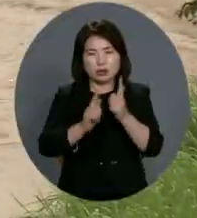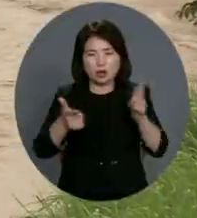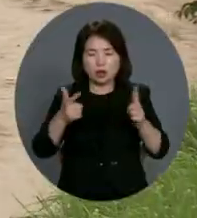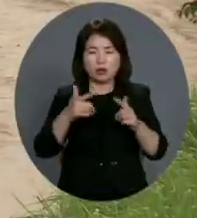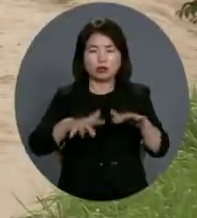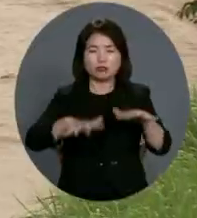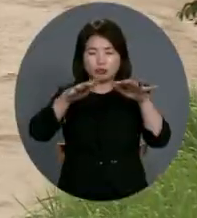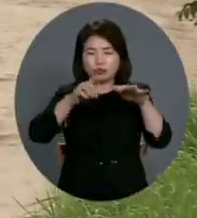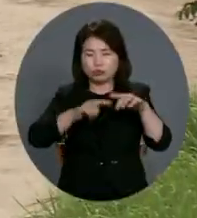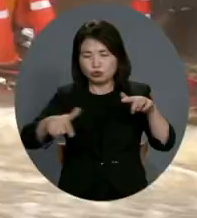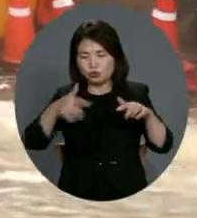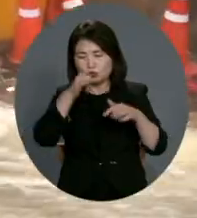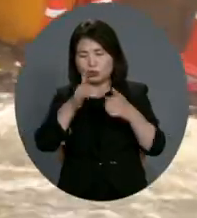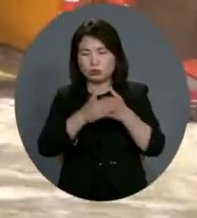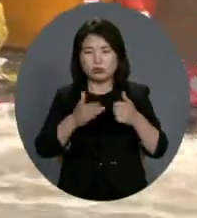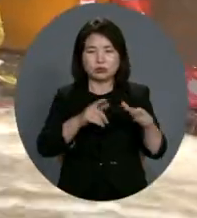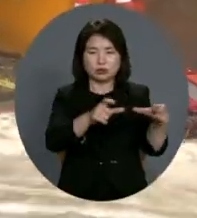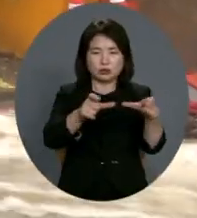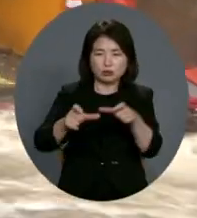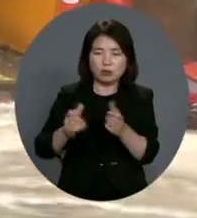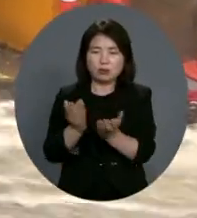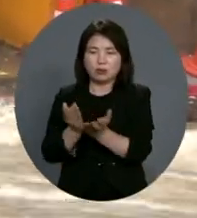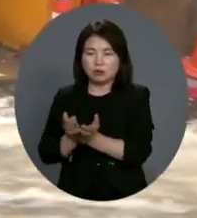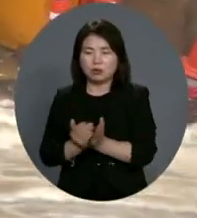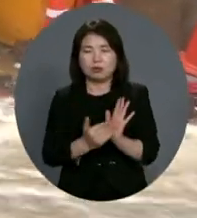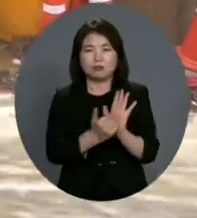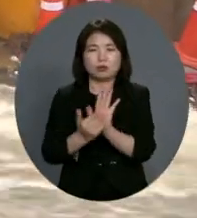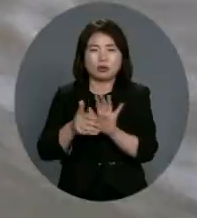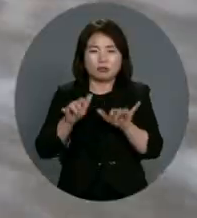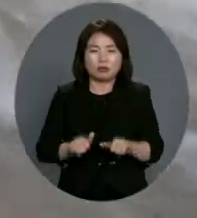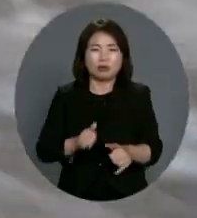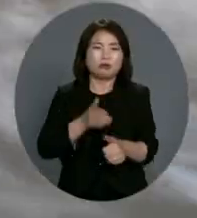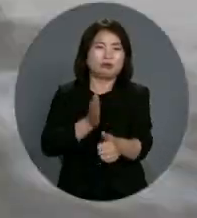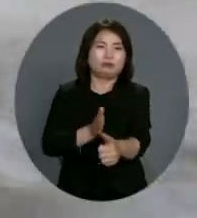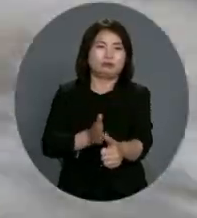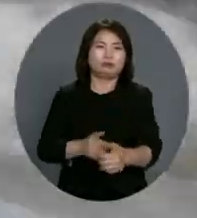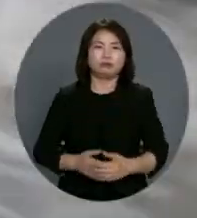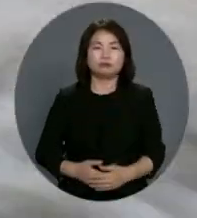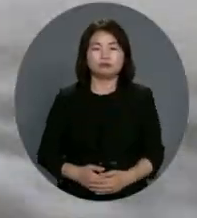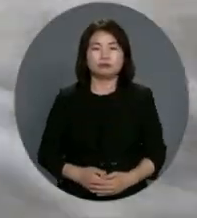지역별 대비를 요청했습니다. MBC 뉴스 한태현입니다.